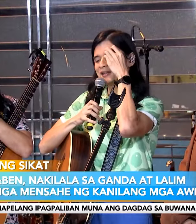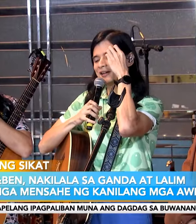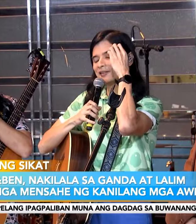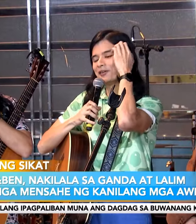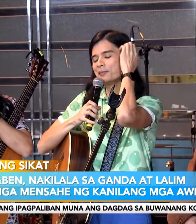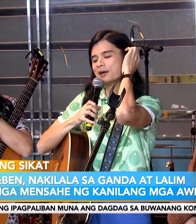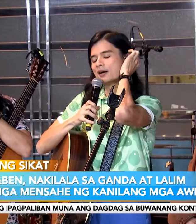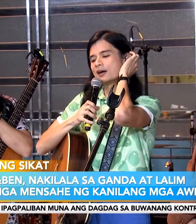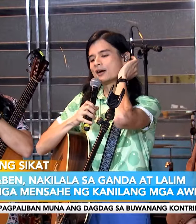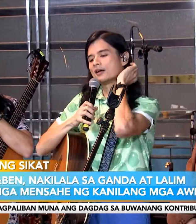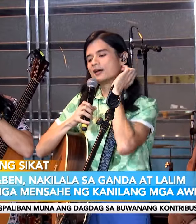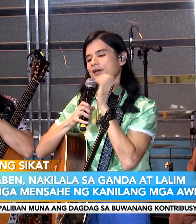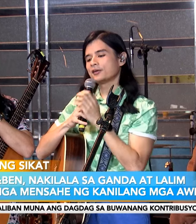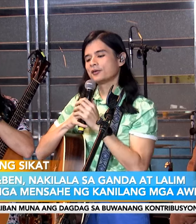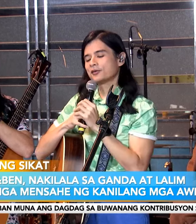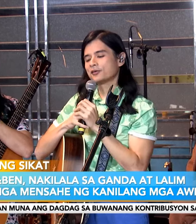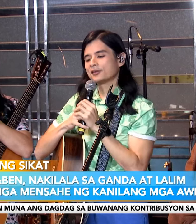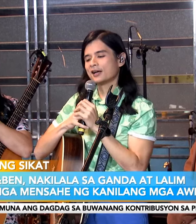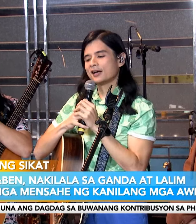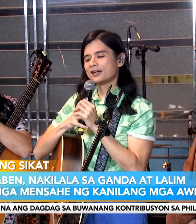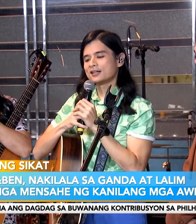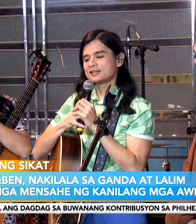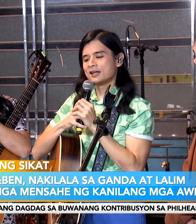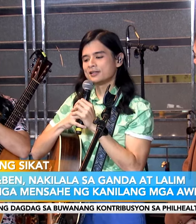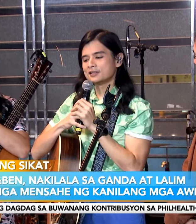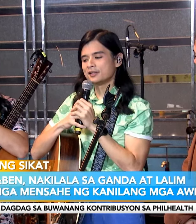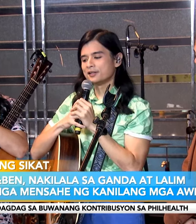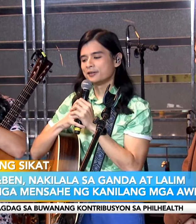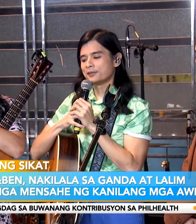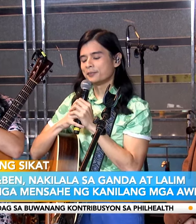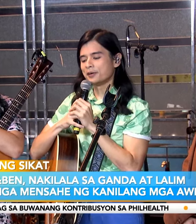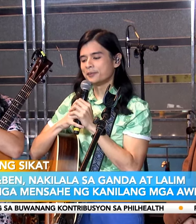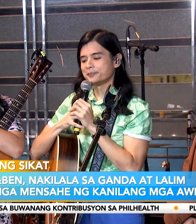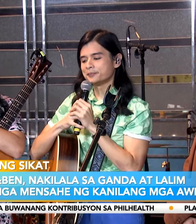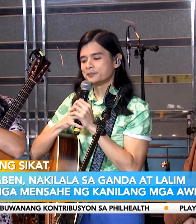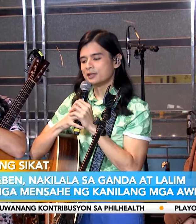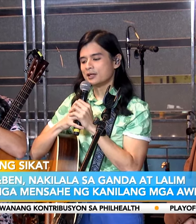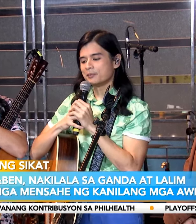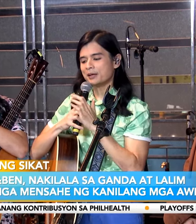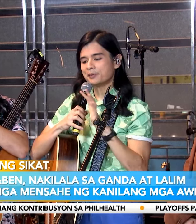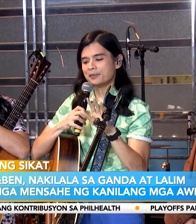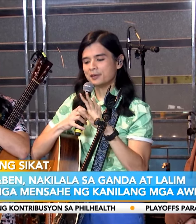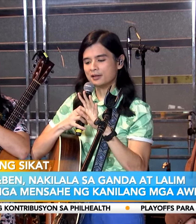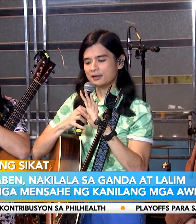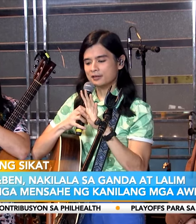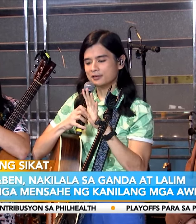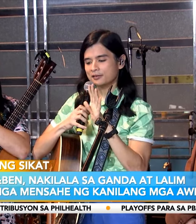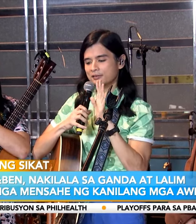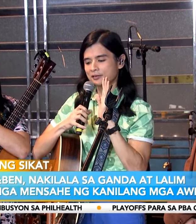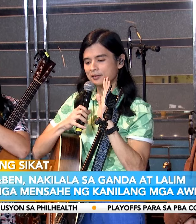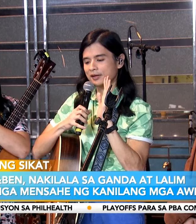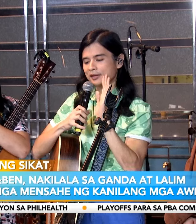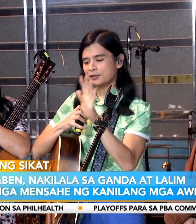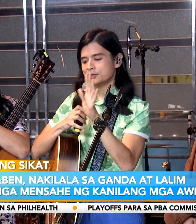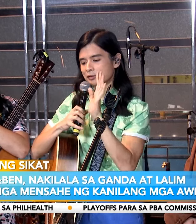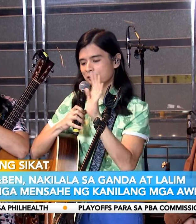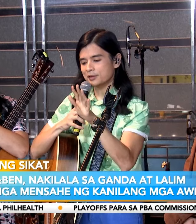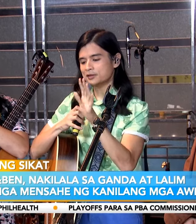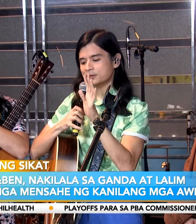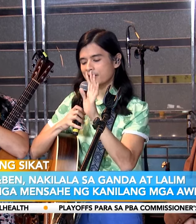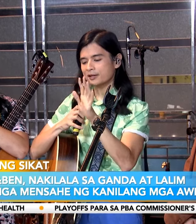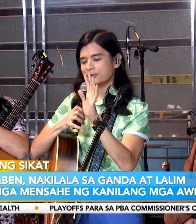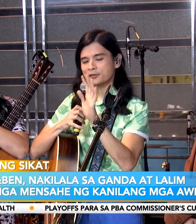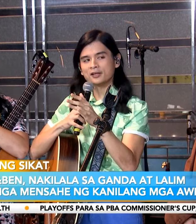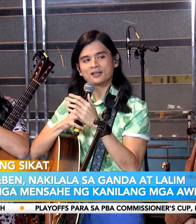We'll see. I think, ano eh, parang yung nangyari kasi last year, marami kaming energy